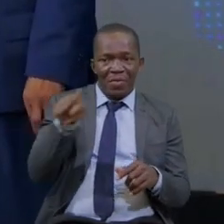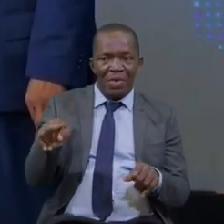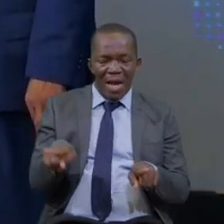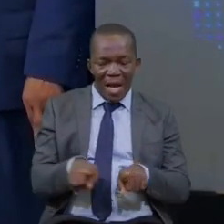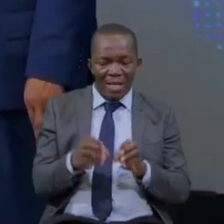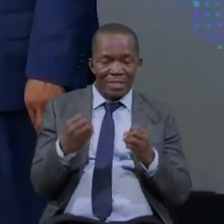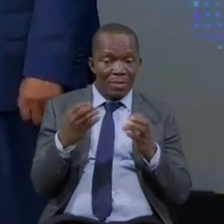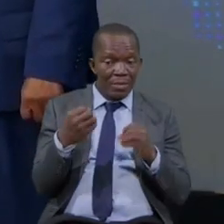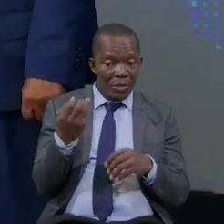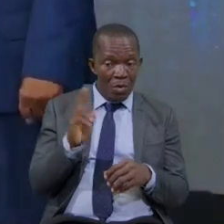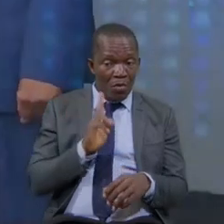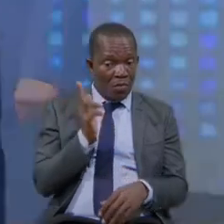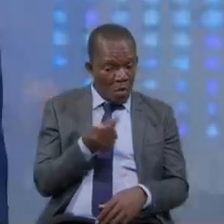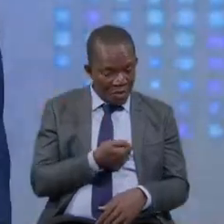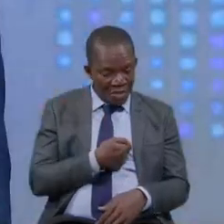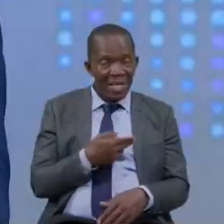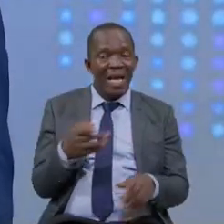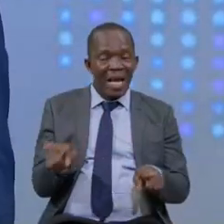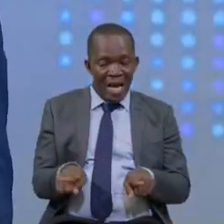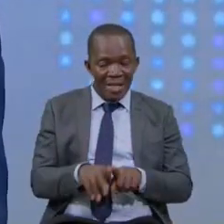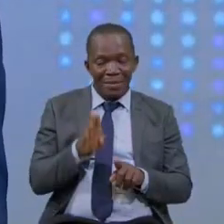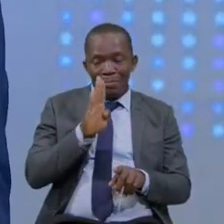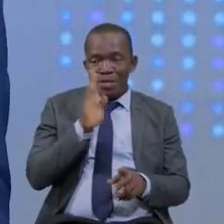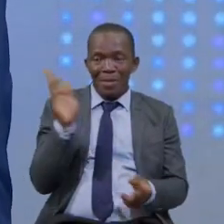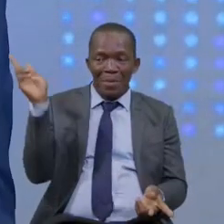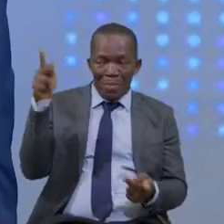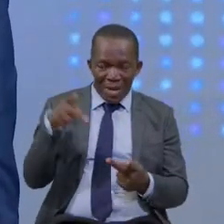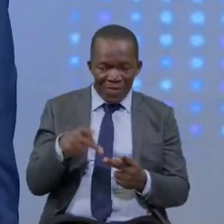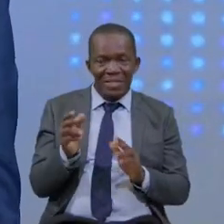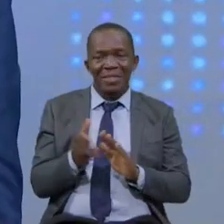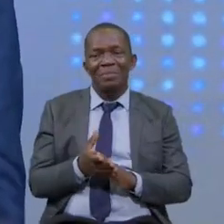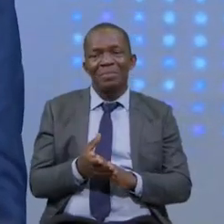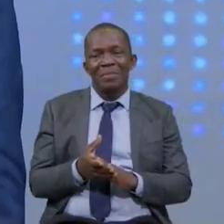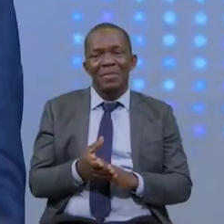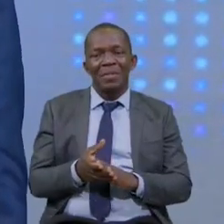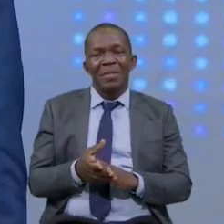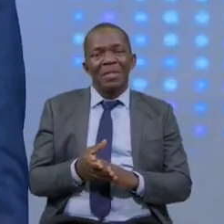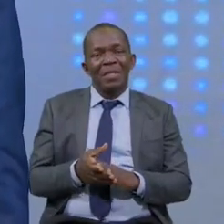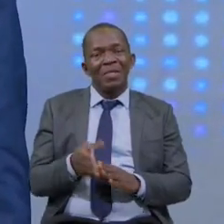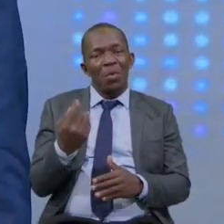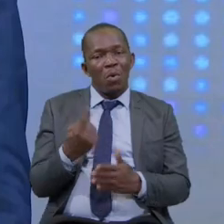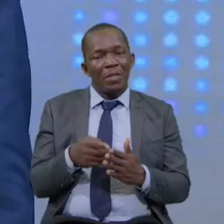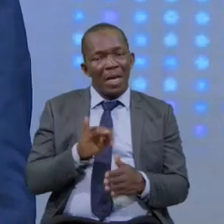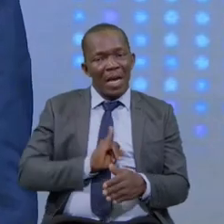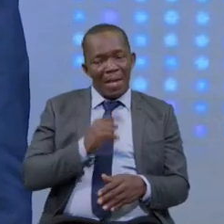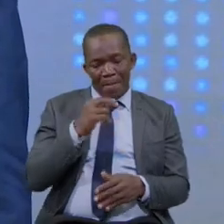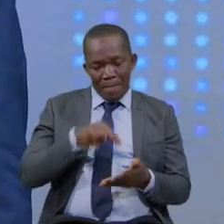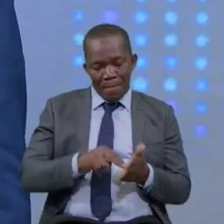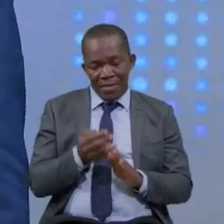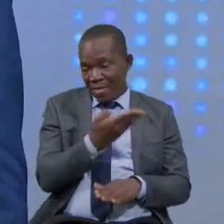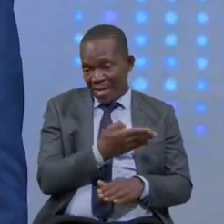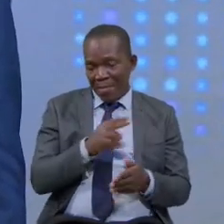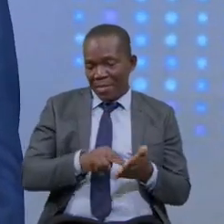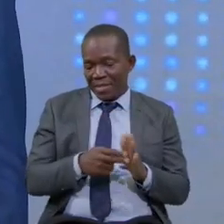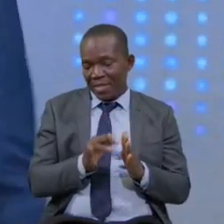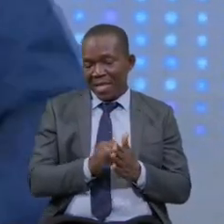parfaits, nous tous, donc ils sont parfaits, mais Paul, qu'est-ce que j'entends? Ce que je veux dire là-bas, je ne suis pas encore complet. Il y a quelque